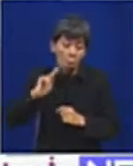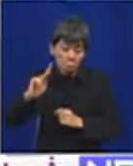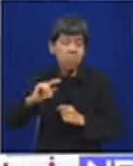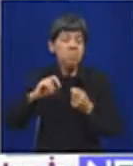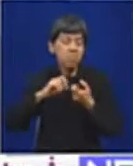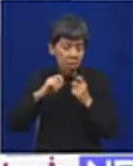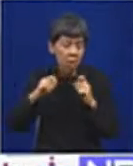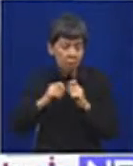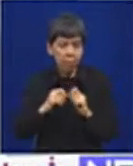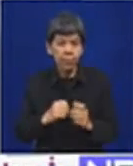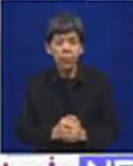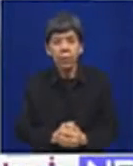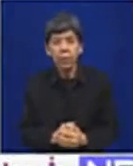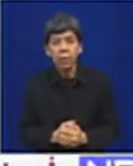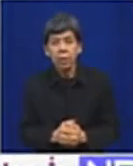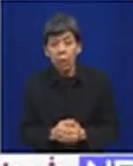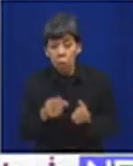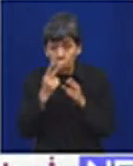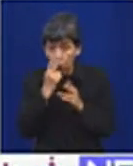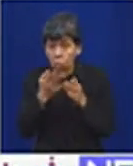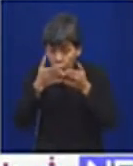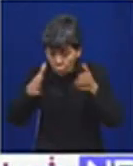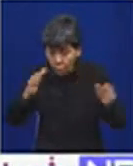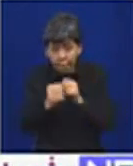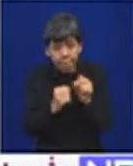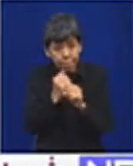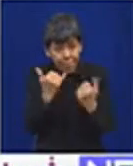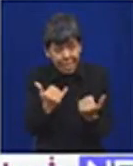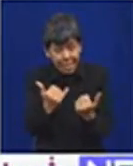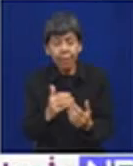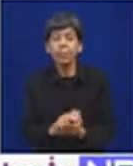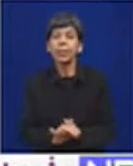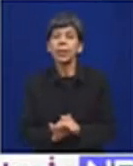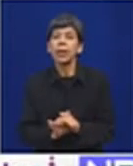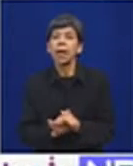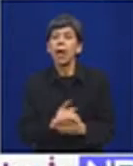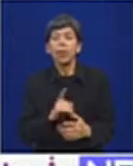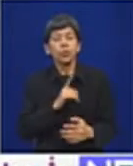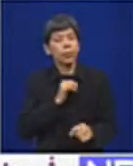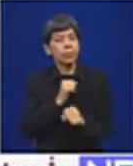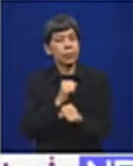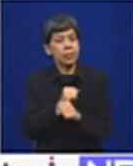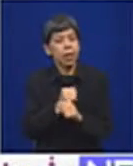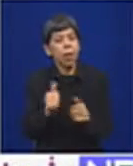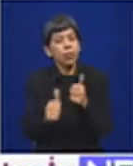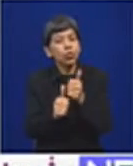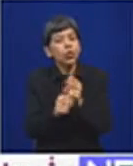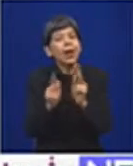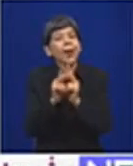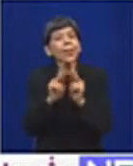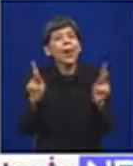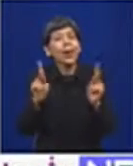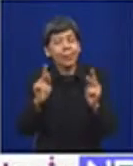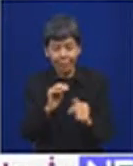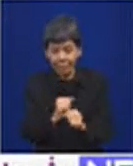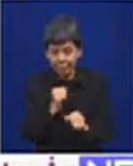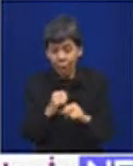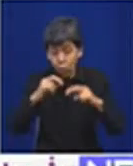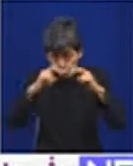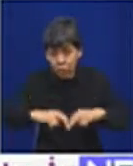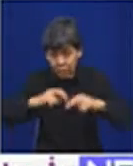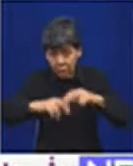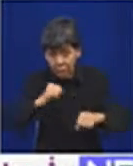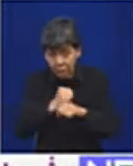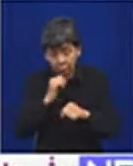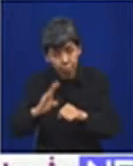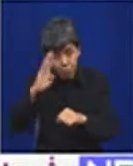าส่วนภาพรวมตลาดการเงินในปีนี้นายชัยพรน้อมพิทักษ์เจริญผู้ช่วยกรรมการผู้อำนวยการสายงานวิจัย